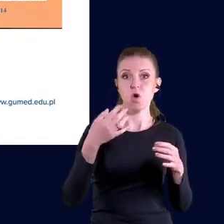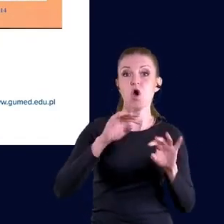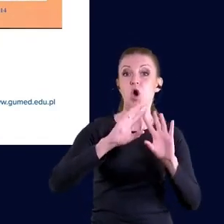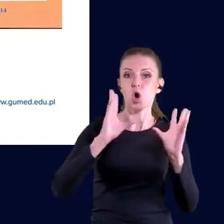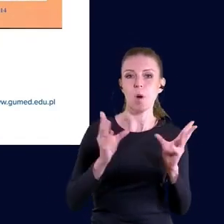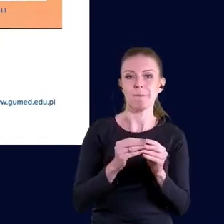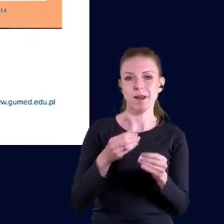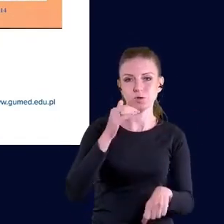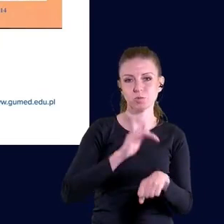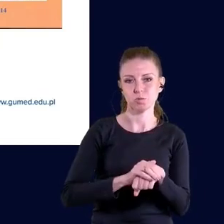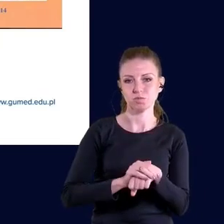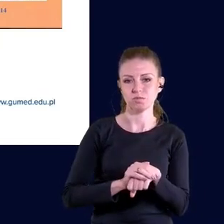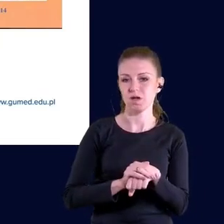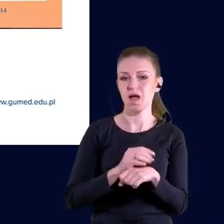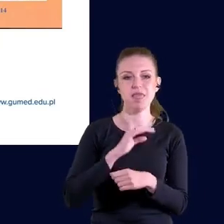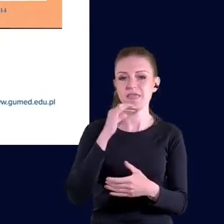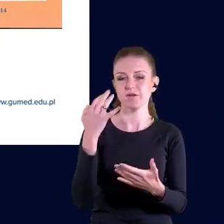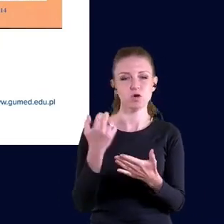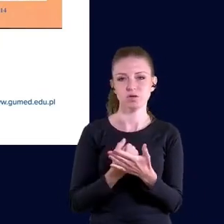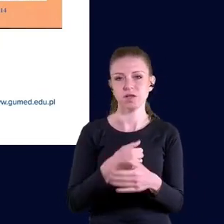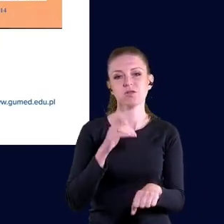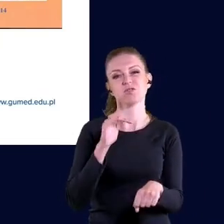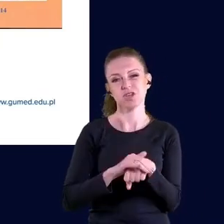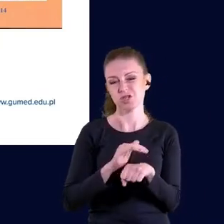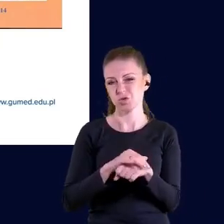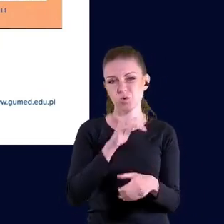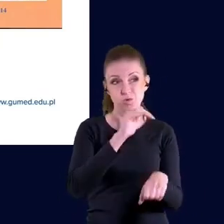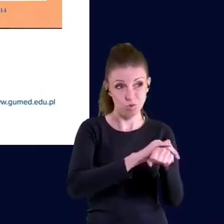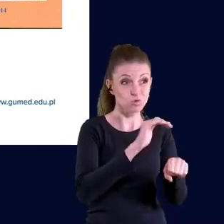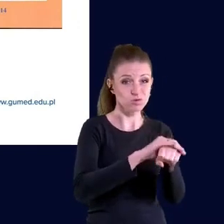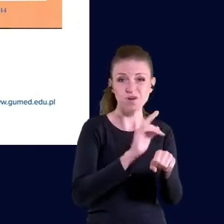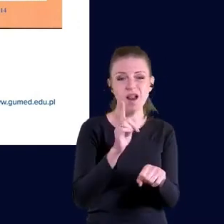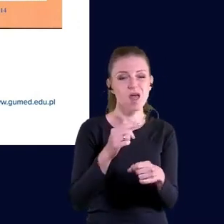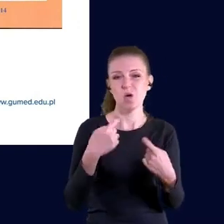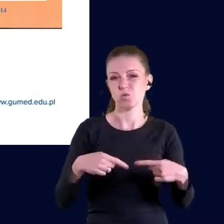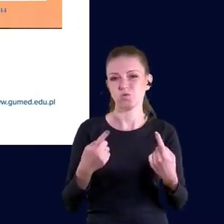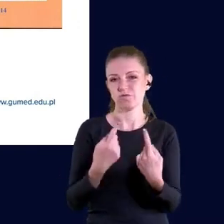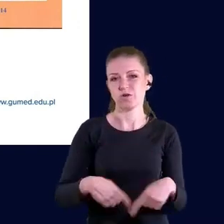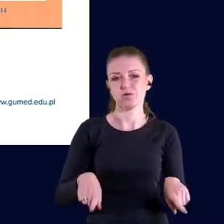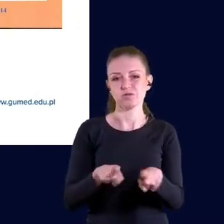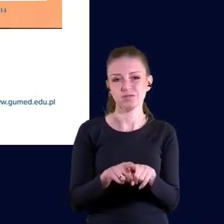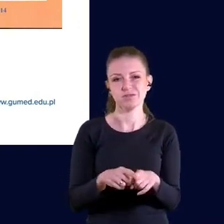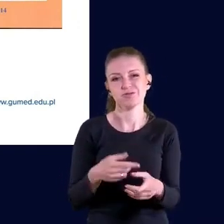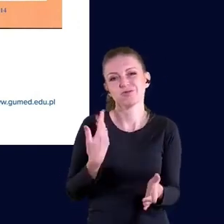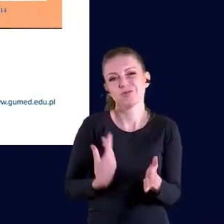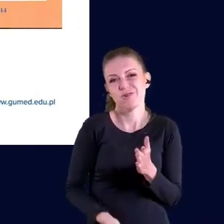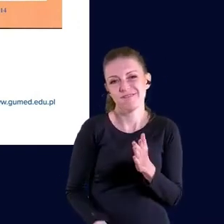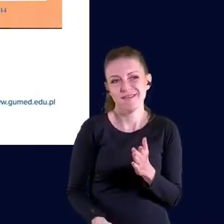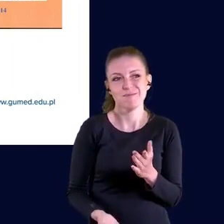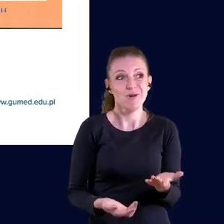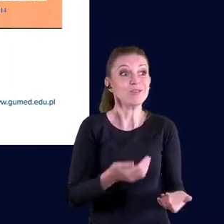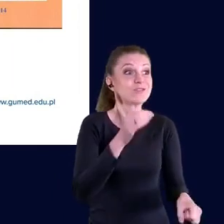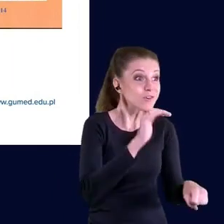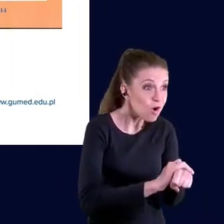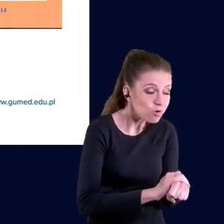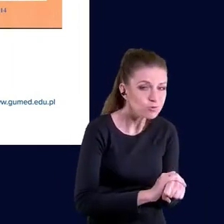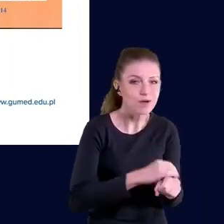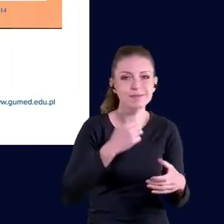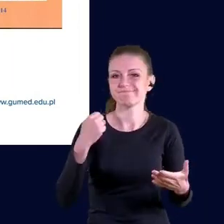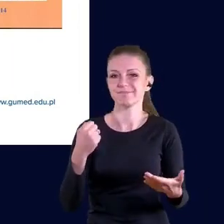nie wykorzystano 60-16 autorów trochę bolesny mam takie poczucie